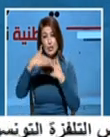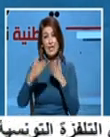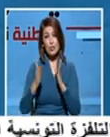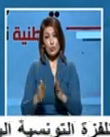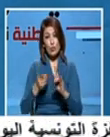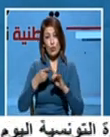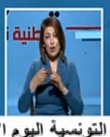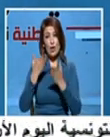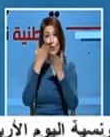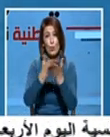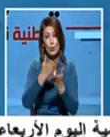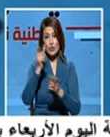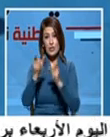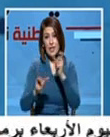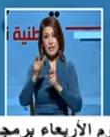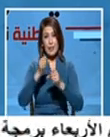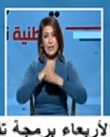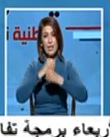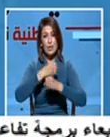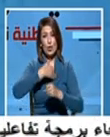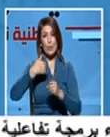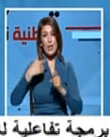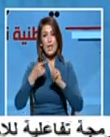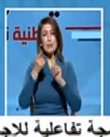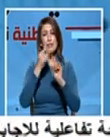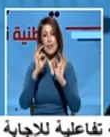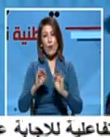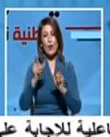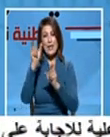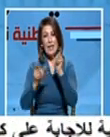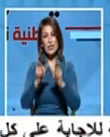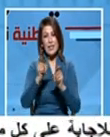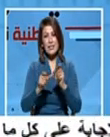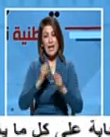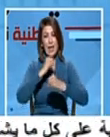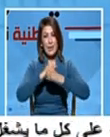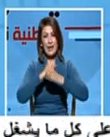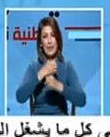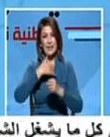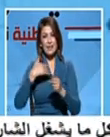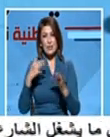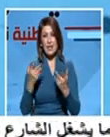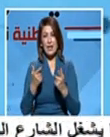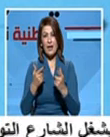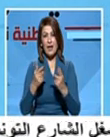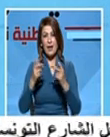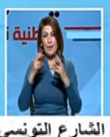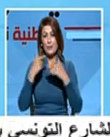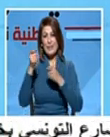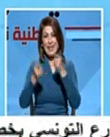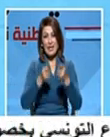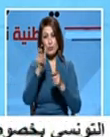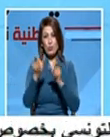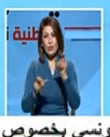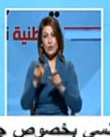المطالب الخدمات الصحية مباشرة في صندوق، عملنا صندوق خاص بهم يتحط الخدمات الصحية نتاعو غاديكا. علاش؟ باش نخليو